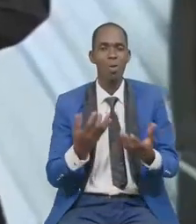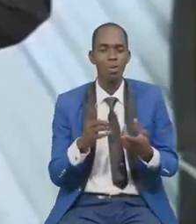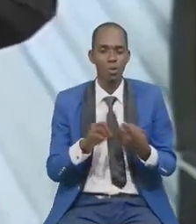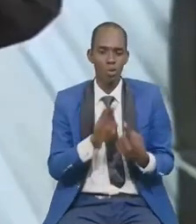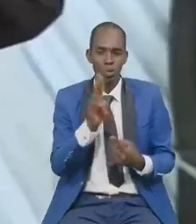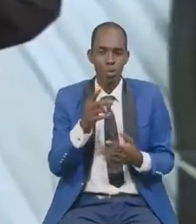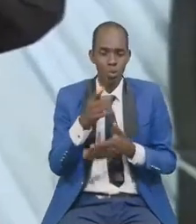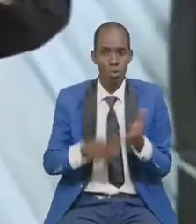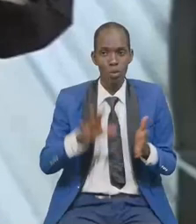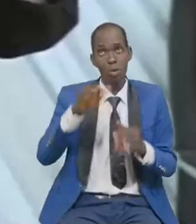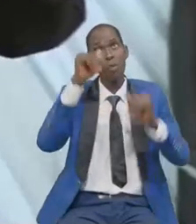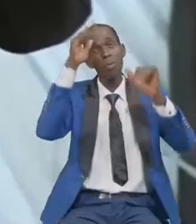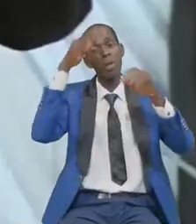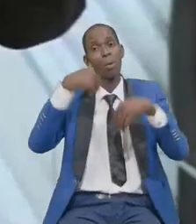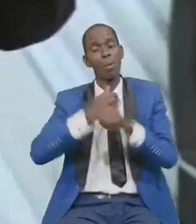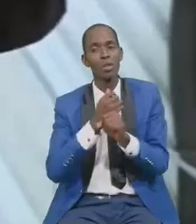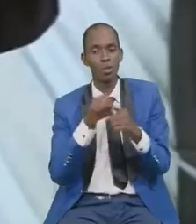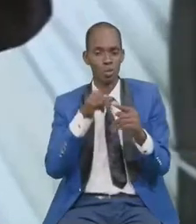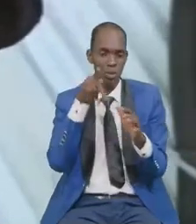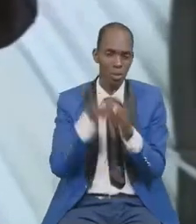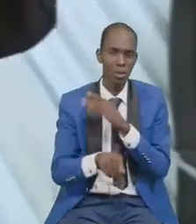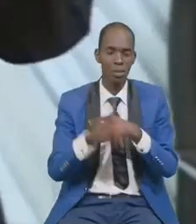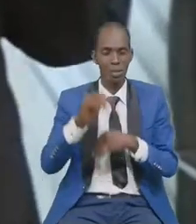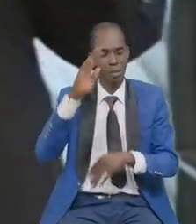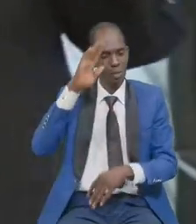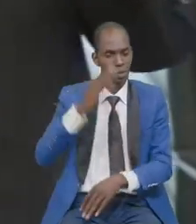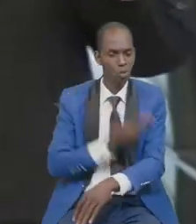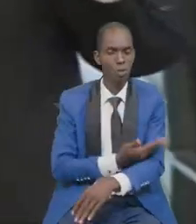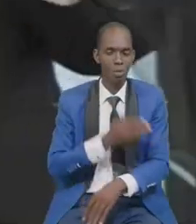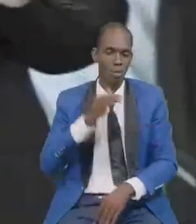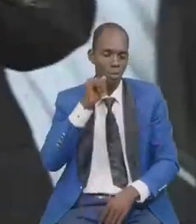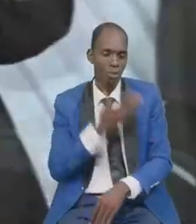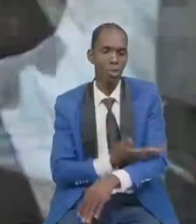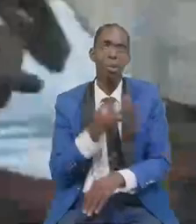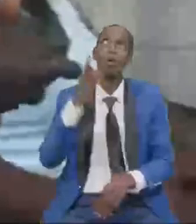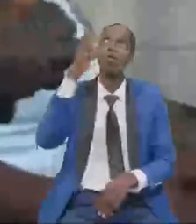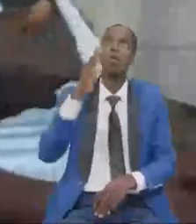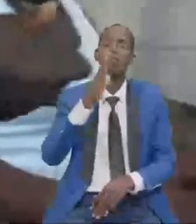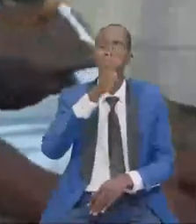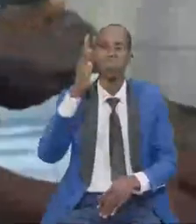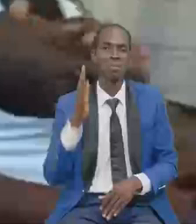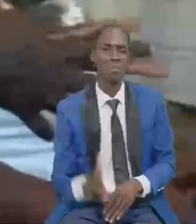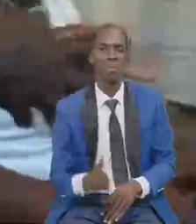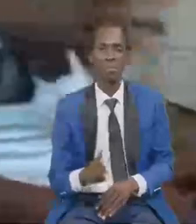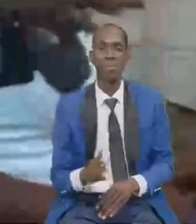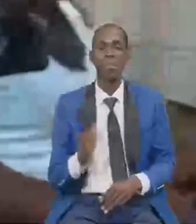créé pour tuer l'enfant de Dieu. Jamais! Je dis jamais!